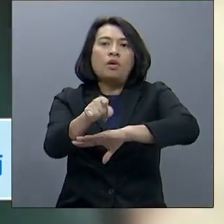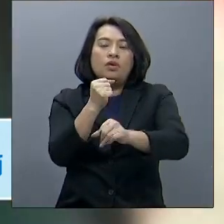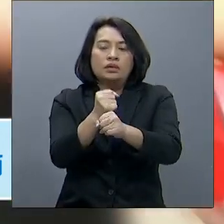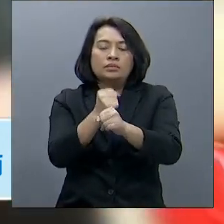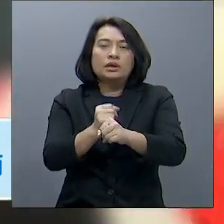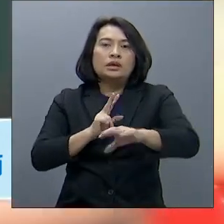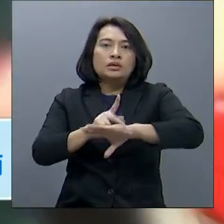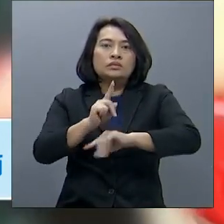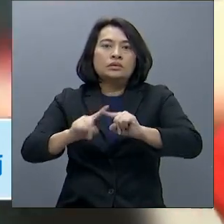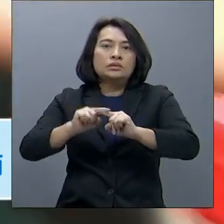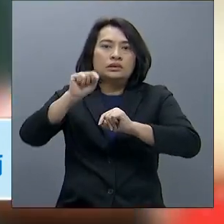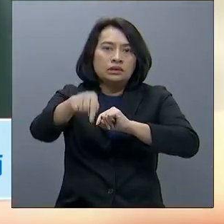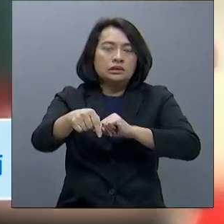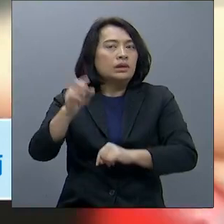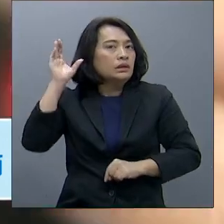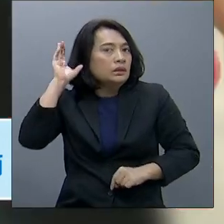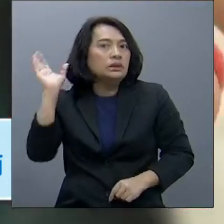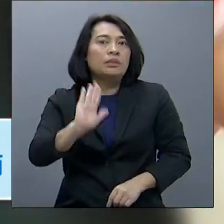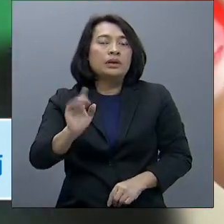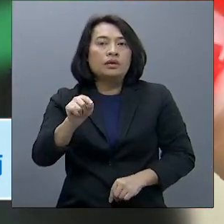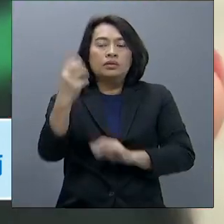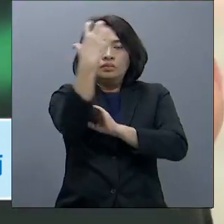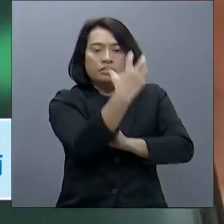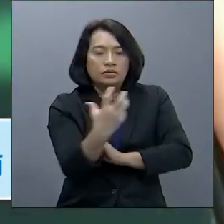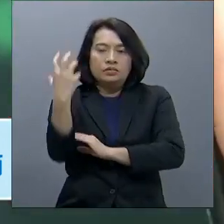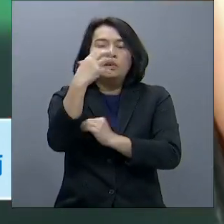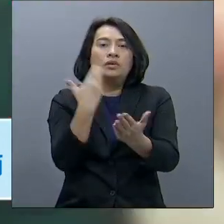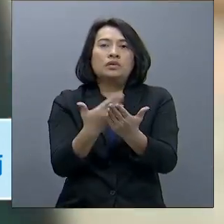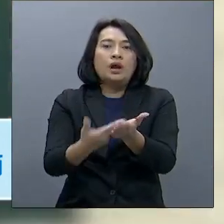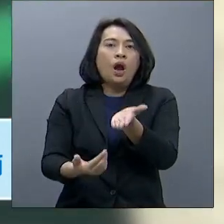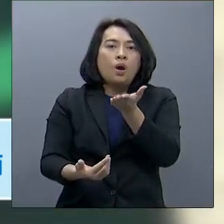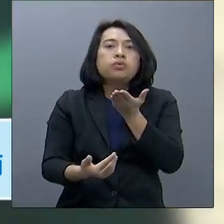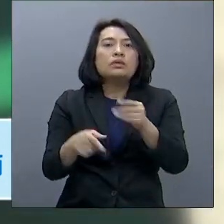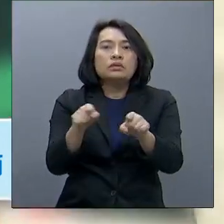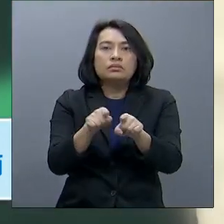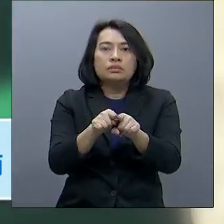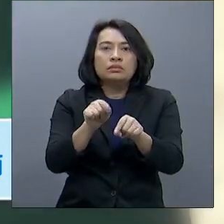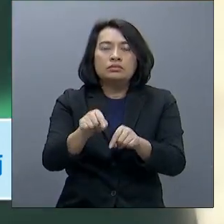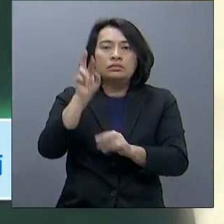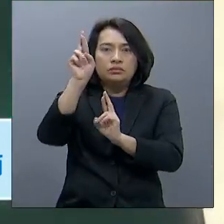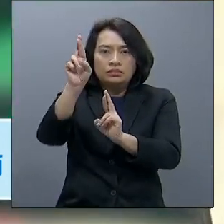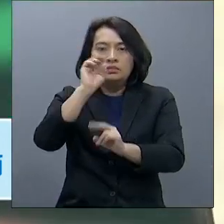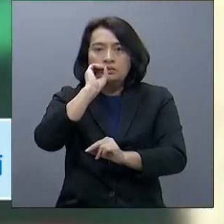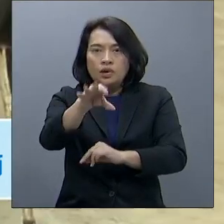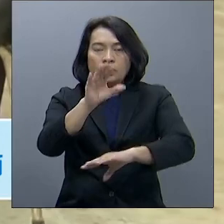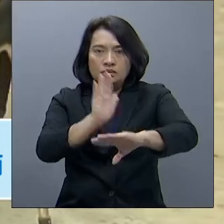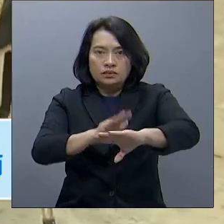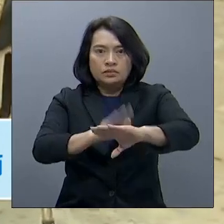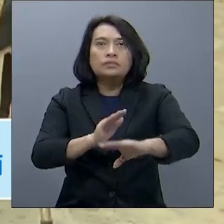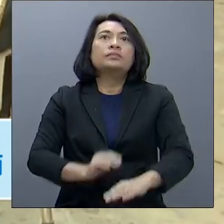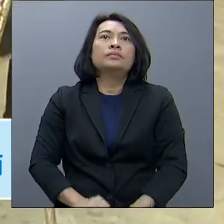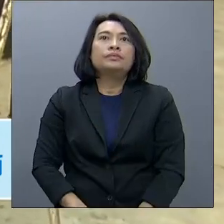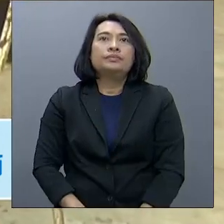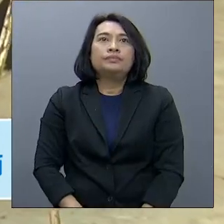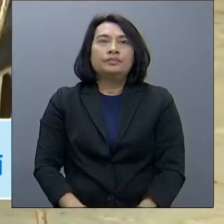แบบนี้อย่าไปเชื่ออาจจะถูกหลอกและสูญเสียเงินเหมือนกับตัวเธอก็เป็นได้ค่ะเอาล่ะคุณผู้ชมค่ะร้องทุกข์มาที่เ